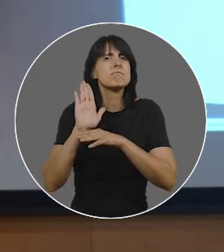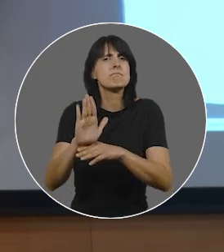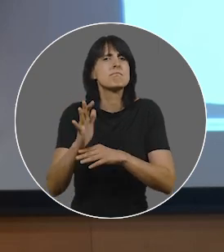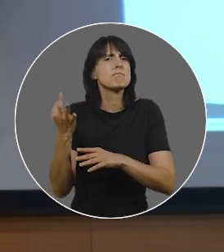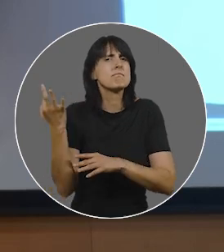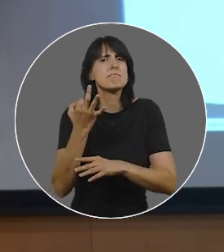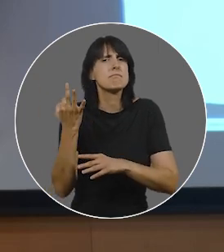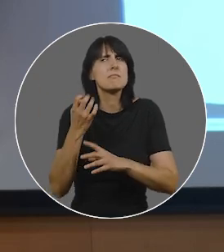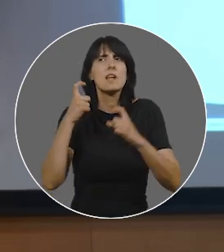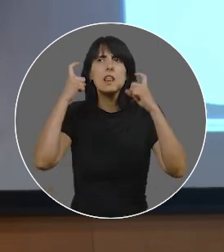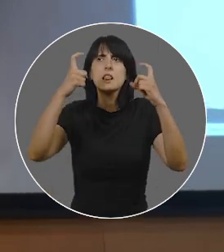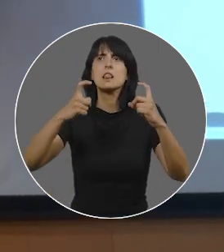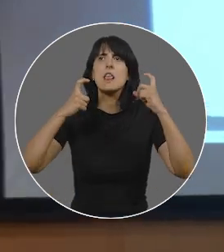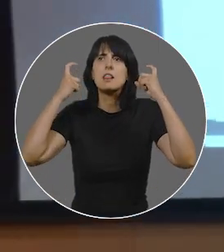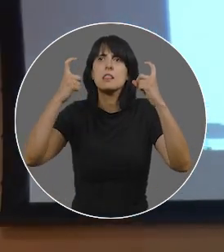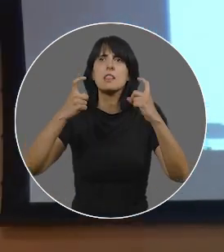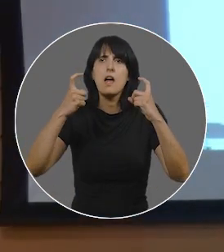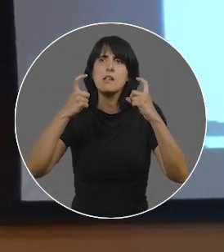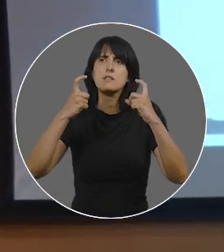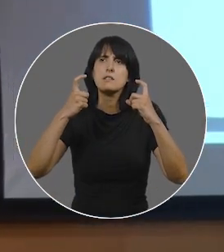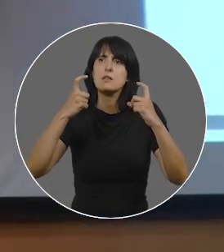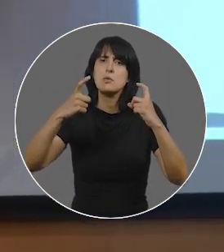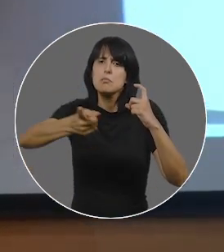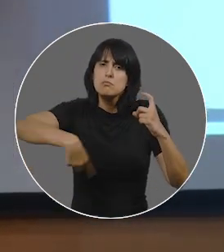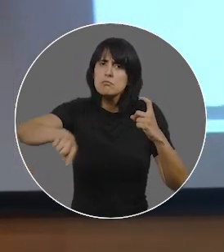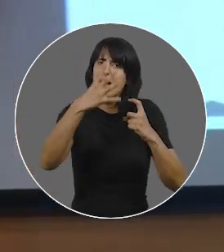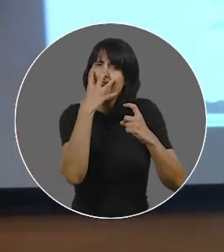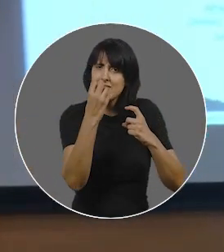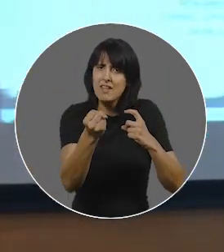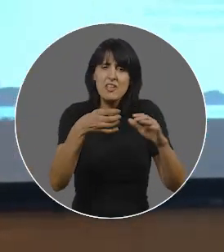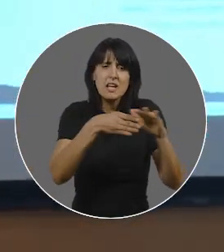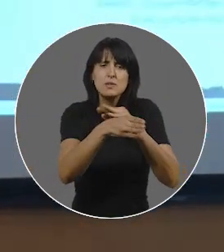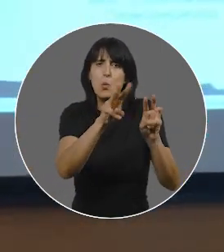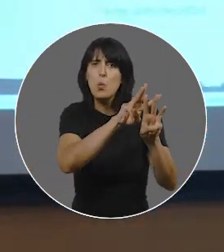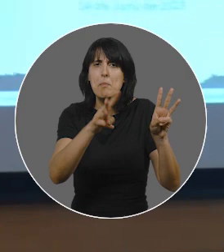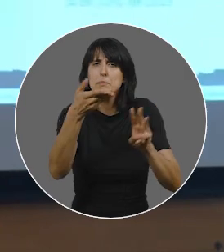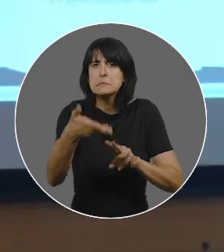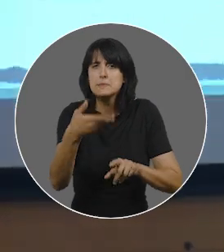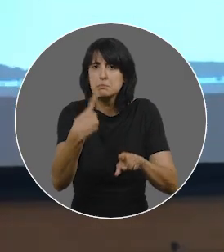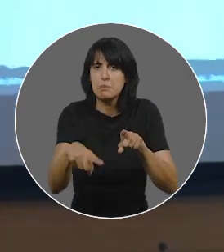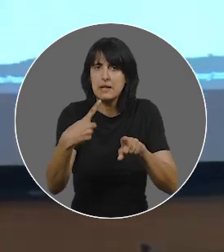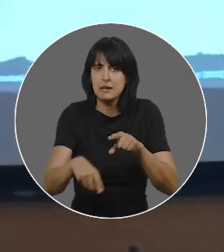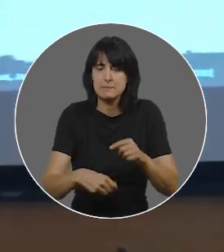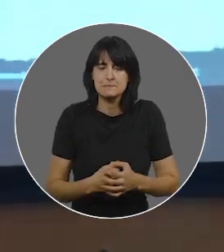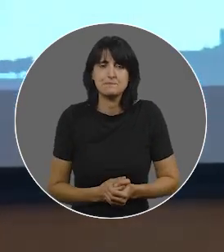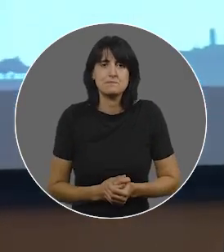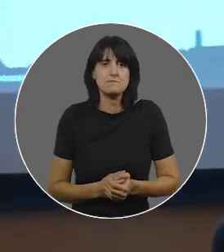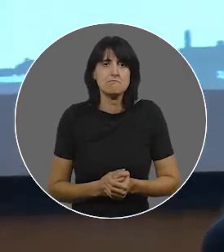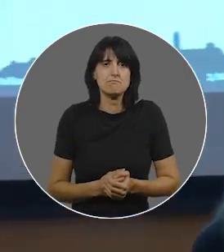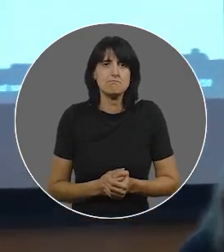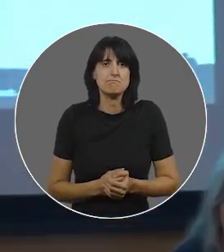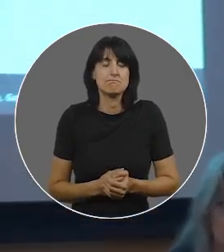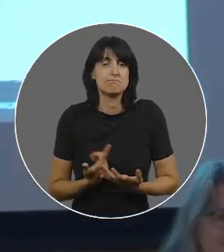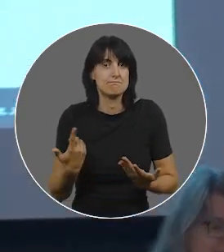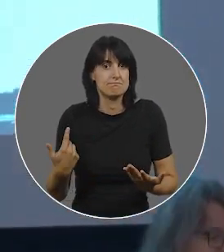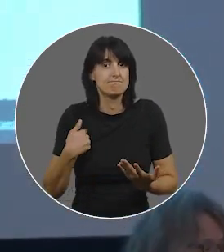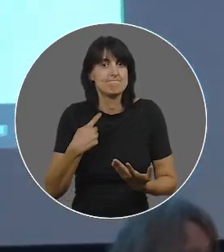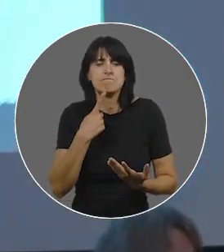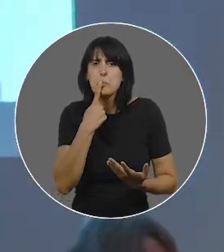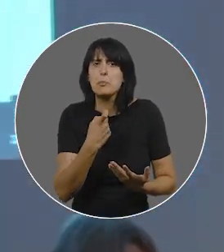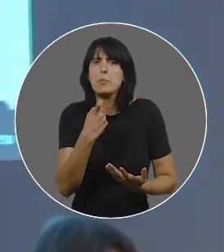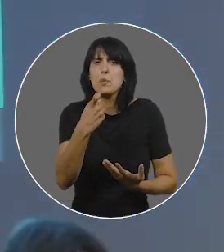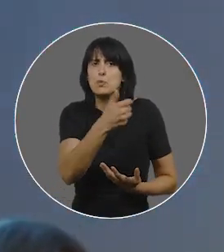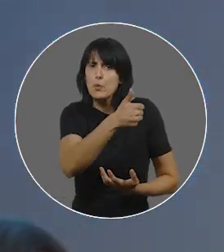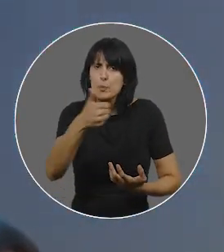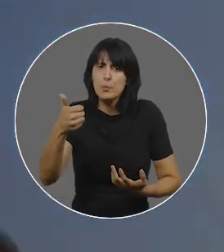presentació va adreçada a intentar entendre per què és important l'accessibilitat web. I una de les coses